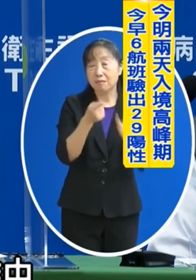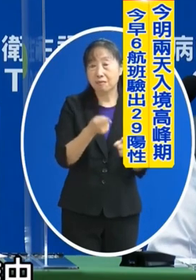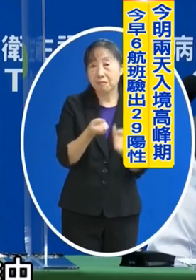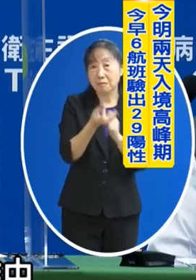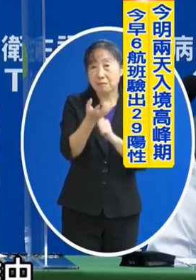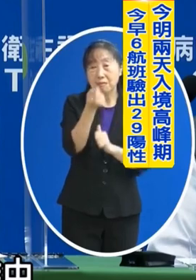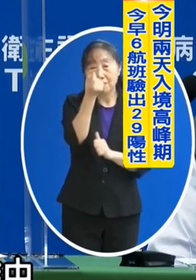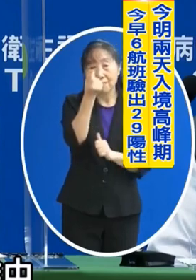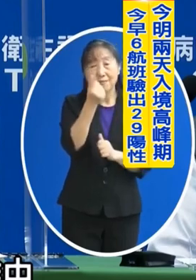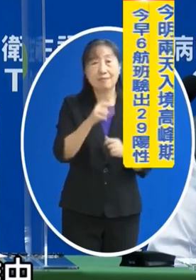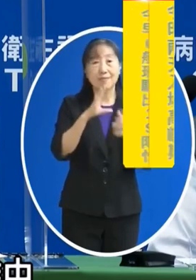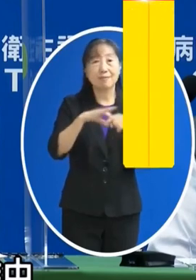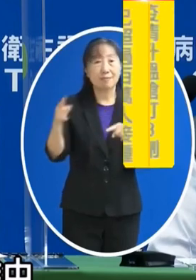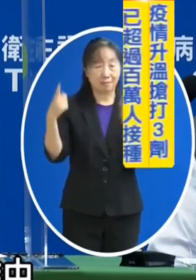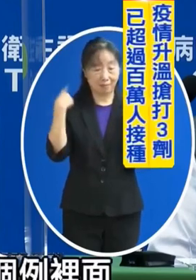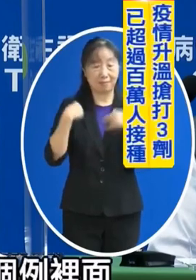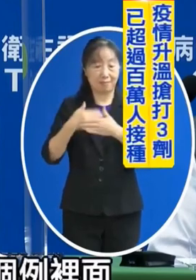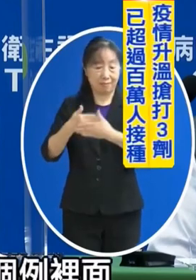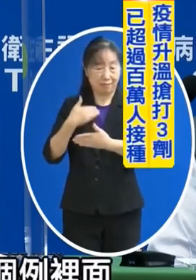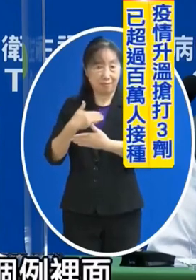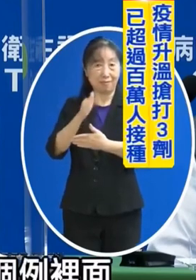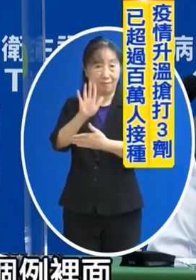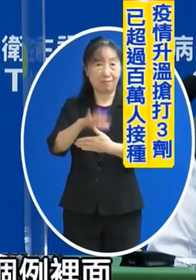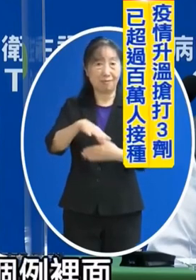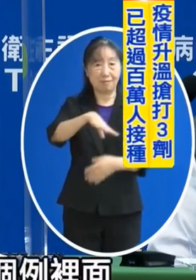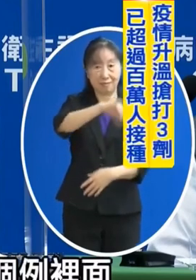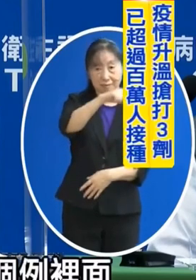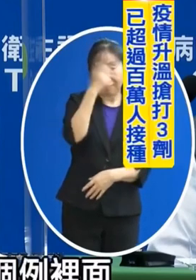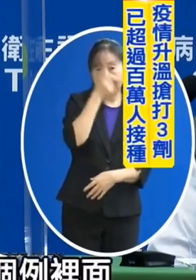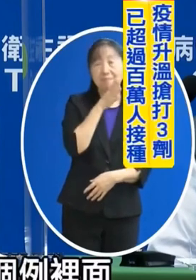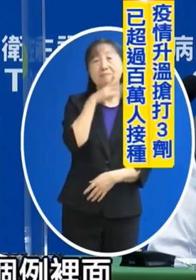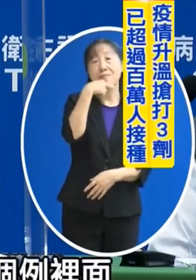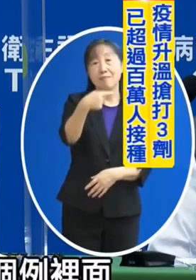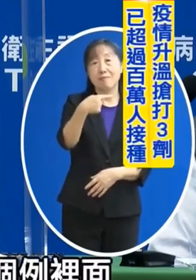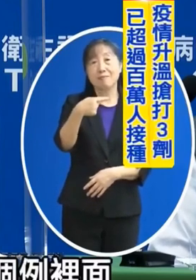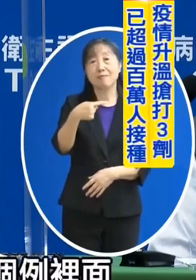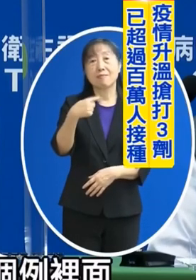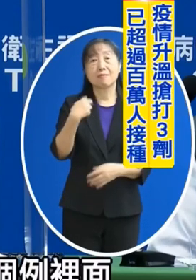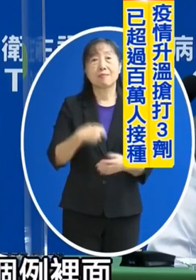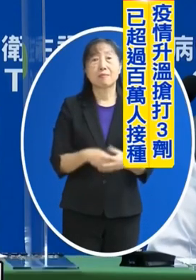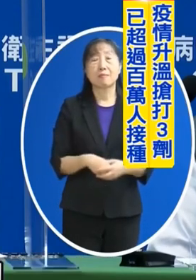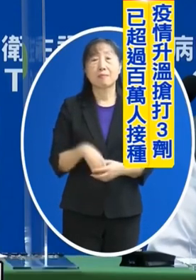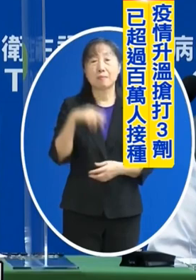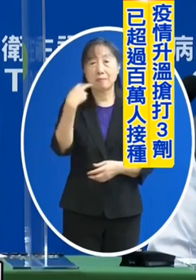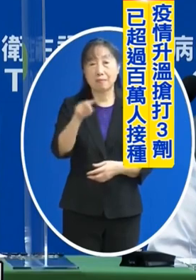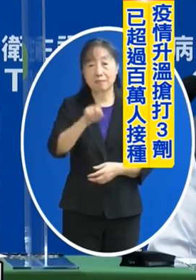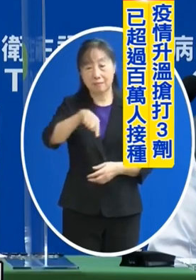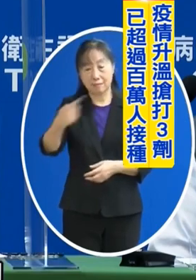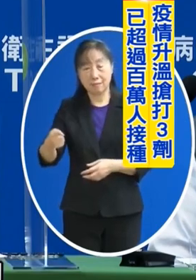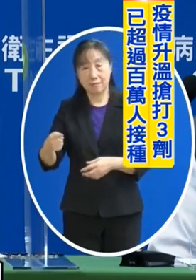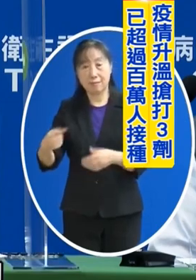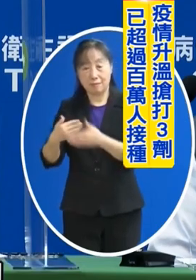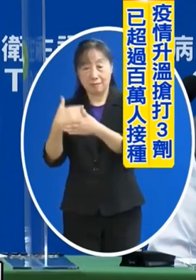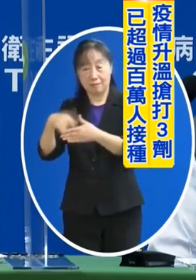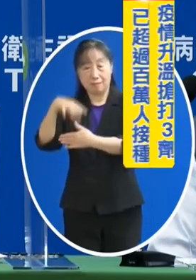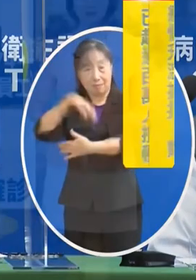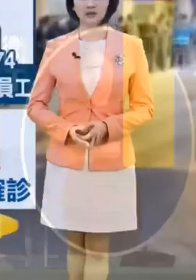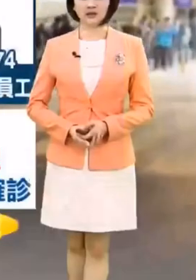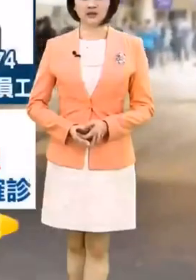已经在隔离中，而且是一采阴以后的隔离里面在发病所产生